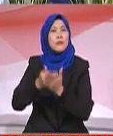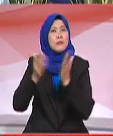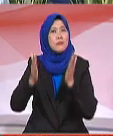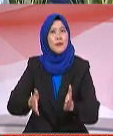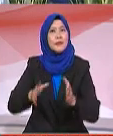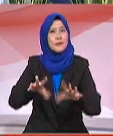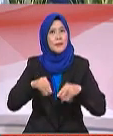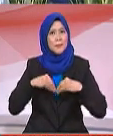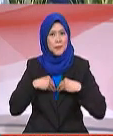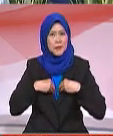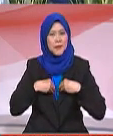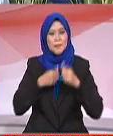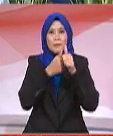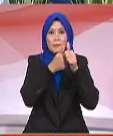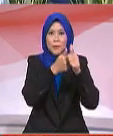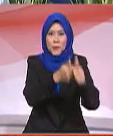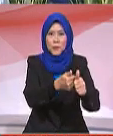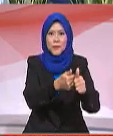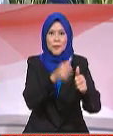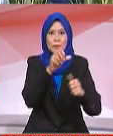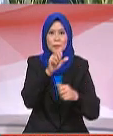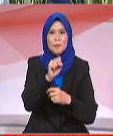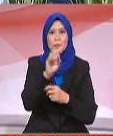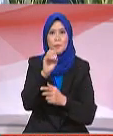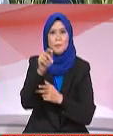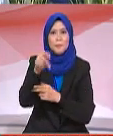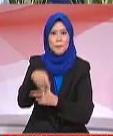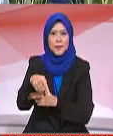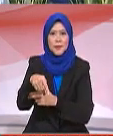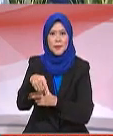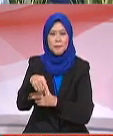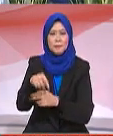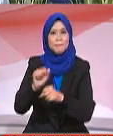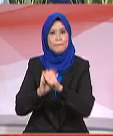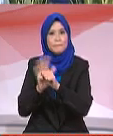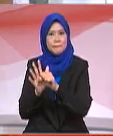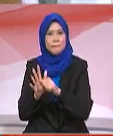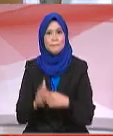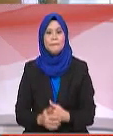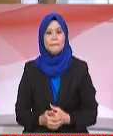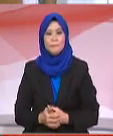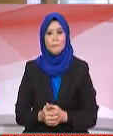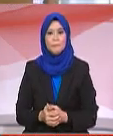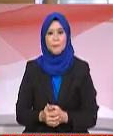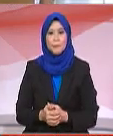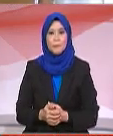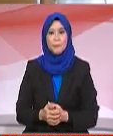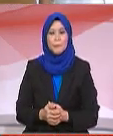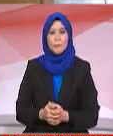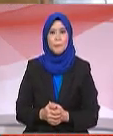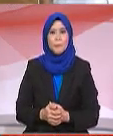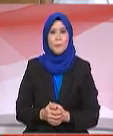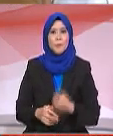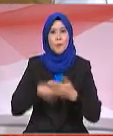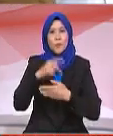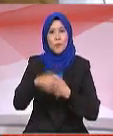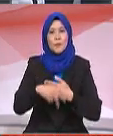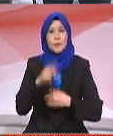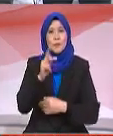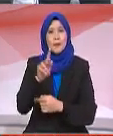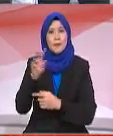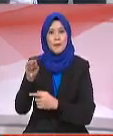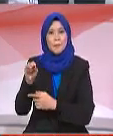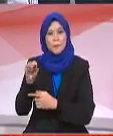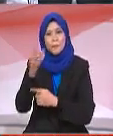penerima supaya mematuhi SOP COVID-19. Program yang disempurnakan Ketua Menteri Datuk